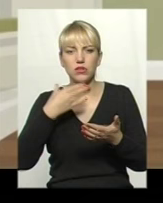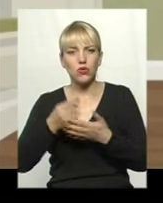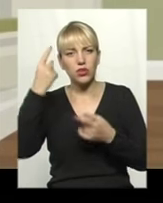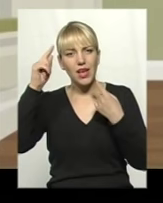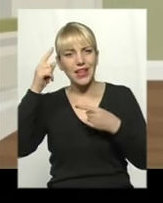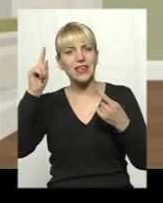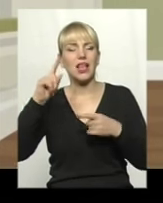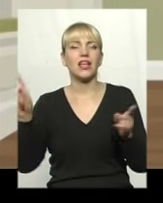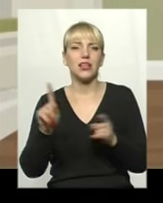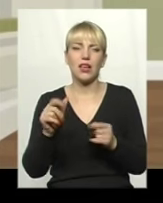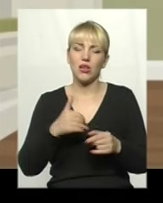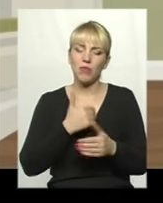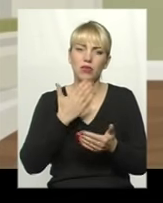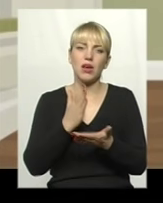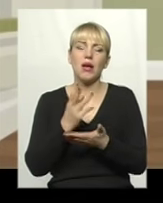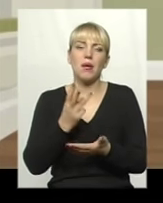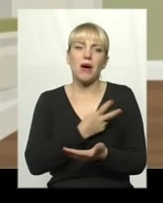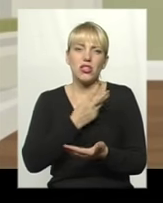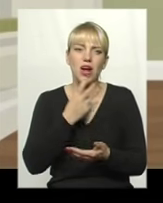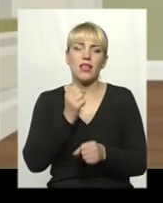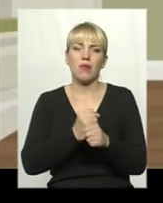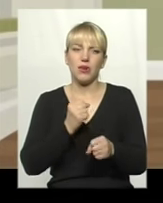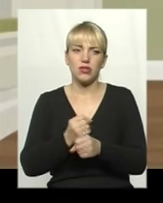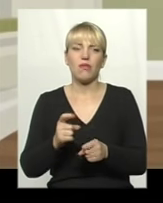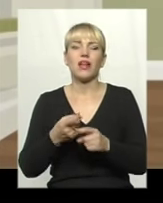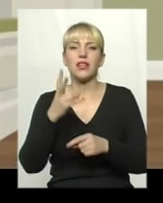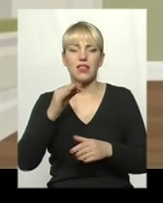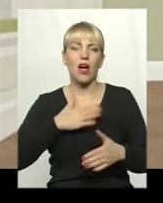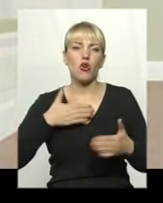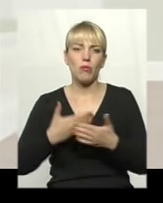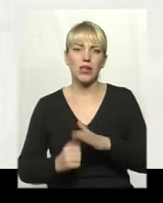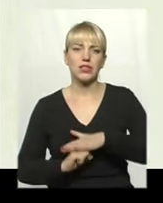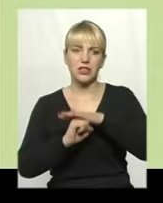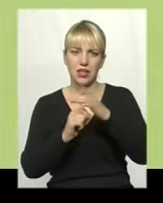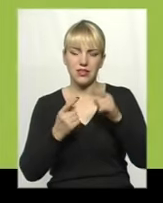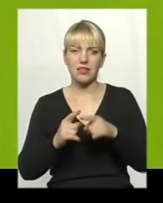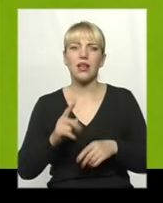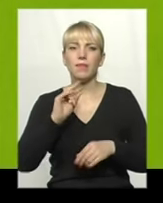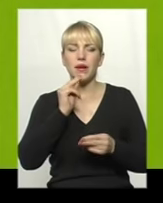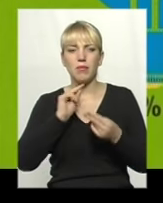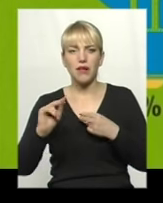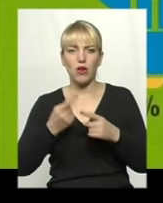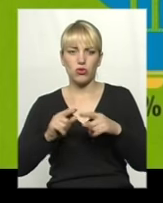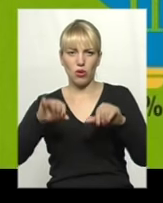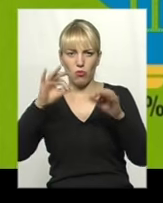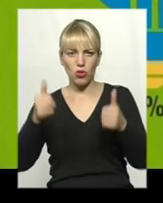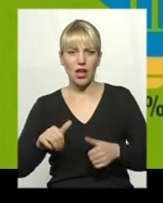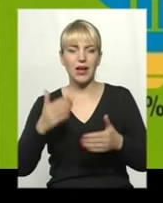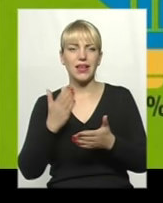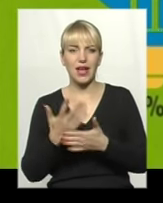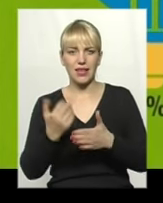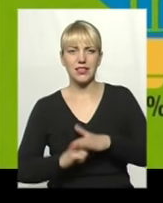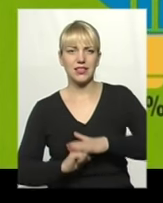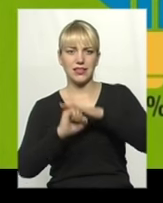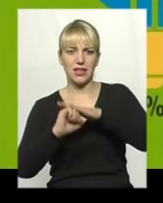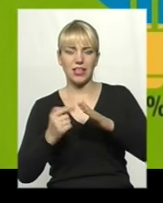котрими часто мають бажання працювати, в тому числі на громадських засадах. До того ж, перевагою цієї моделі є її стійкість. На